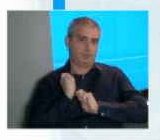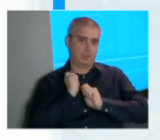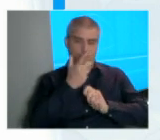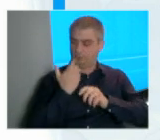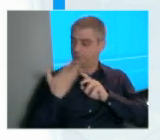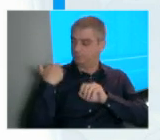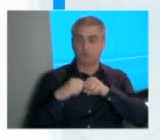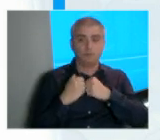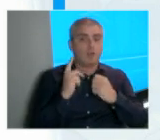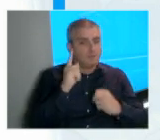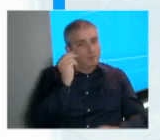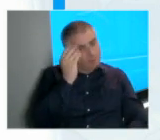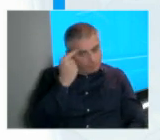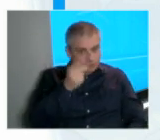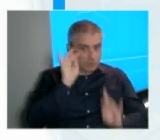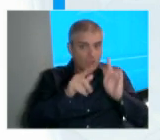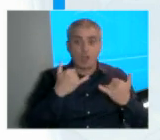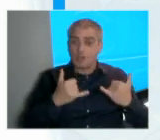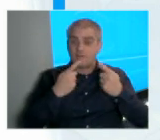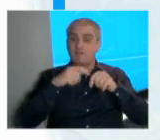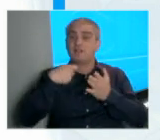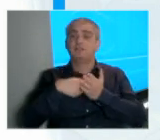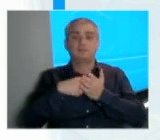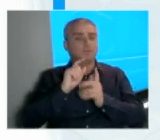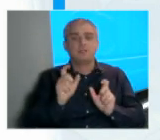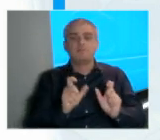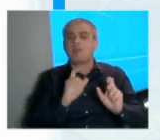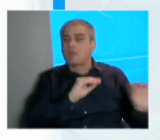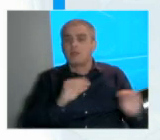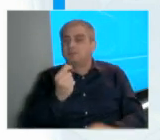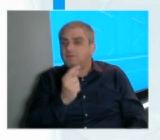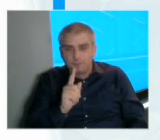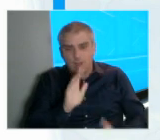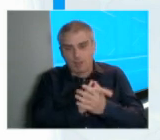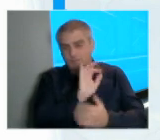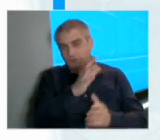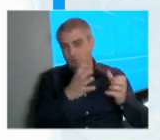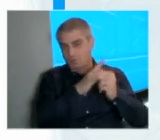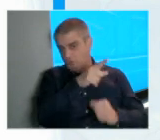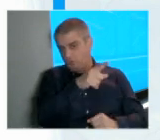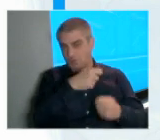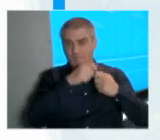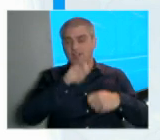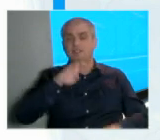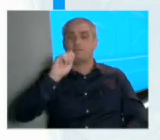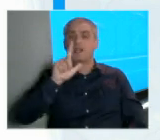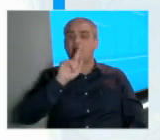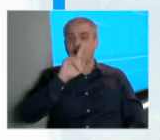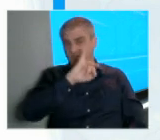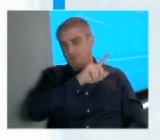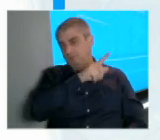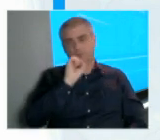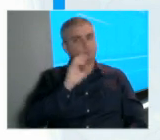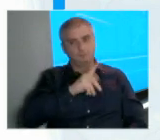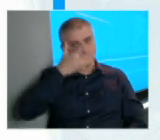במשבר הקודם. רק משהו קטן לפני שאתה משתלח, היום בוועדת הכספים, מי שמנע את העברת הכספים הוא חברך לגוש, חבר הכנסת מיקי לוי,